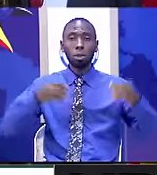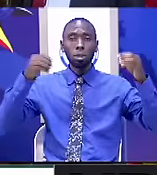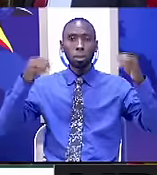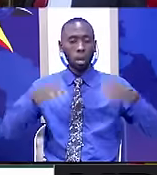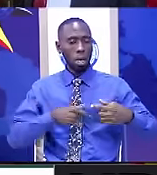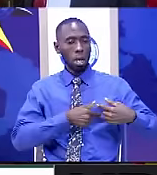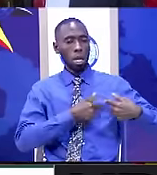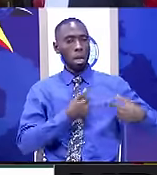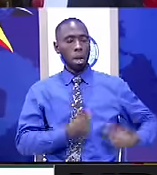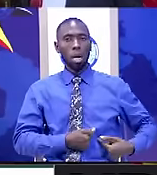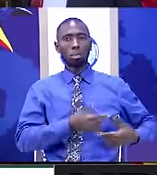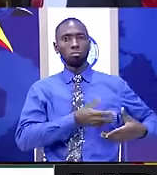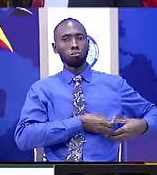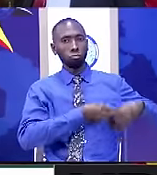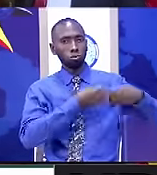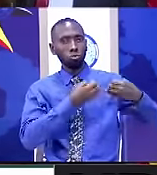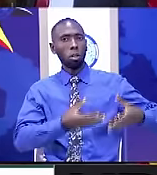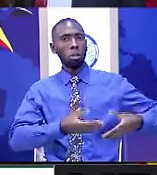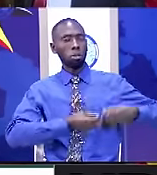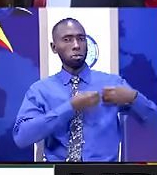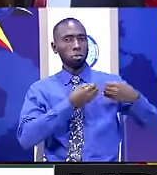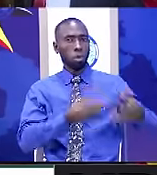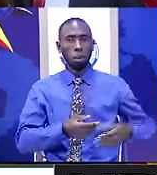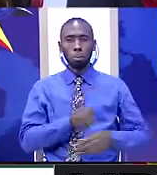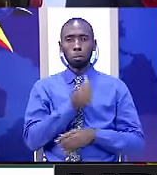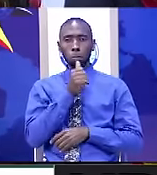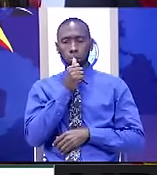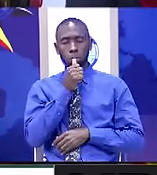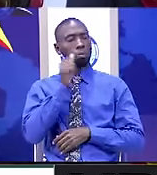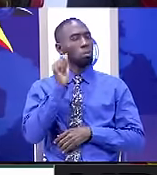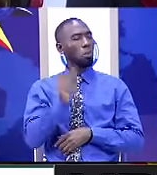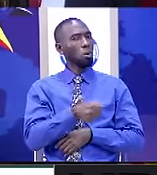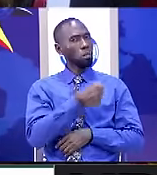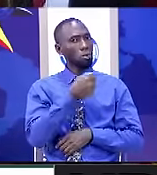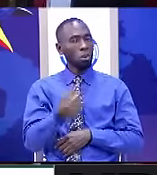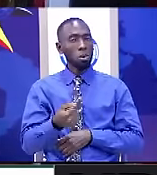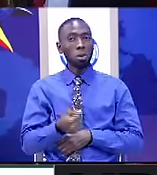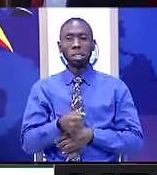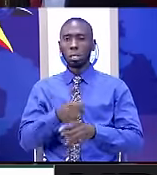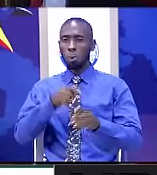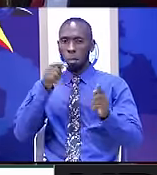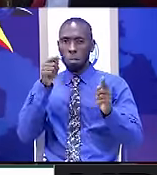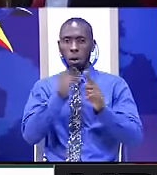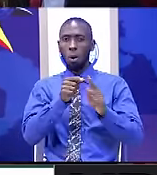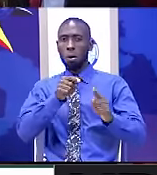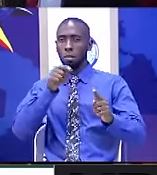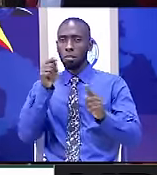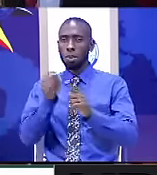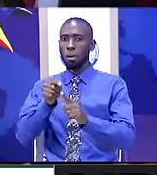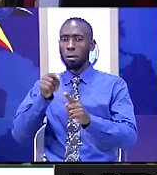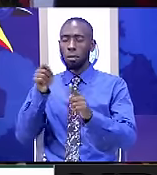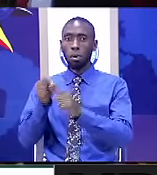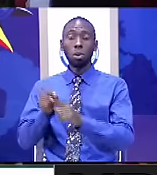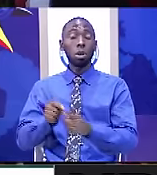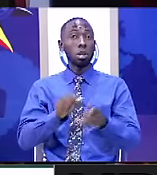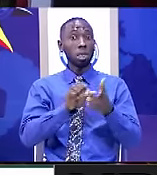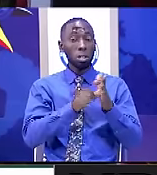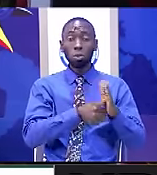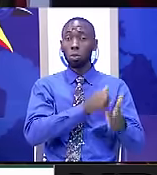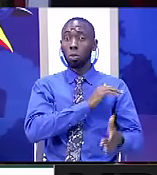mutima tatereka busungu ng'ayogera bula ate ng'alimira ne ku nsonga. Bwe kituuka ku nsonga ezirimu